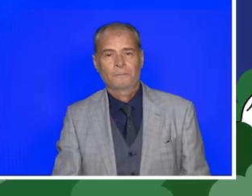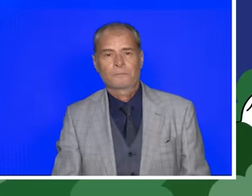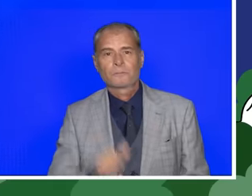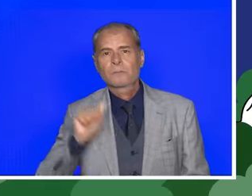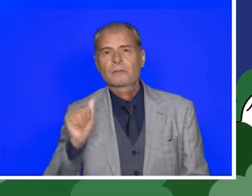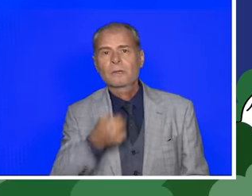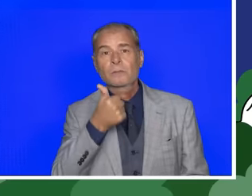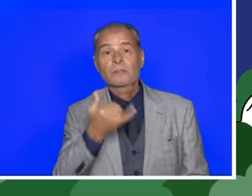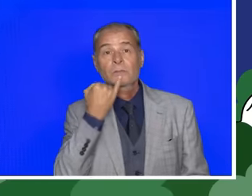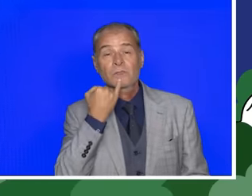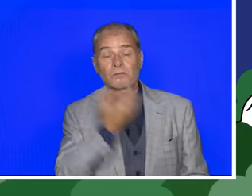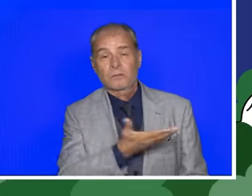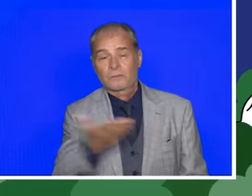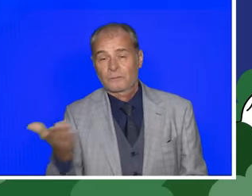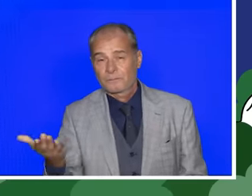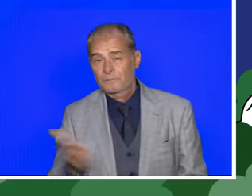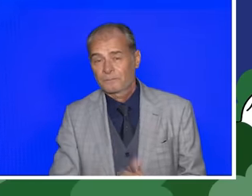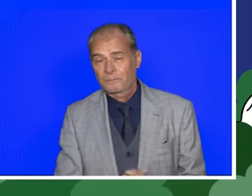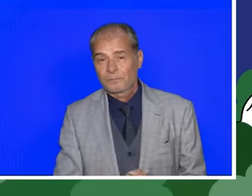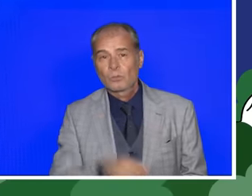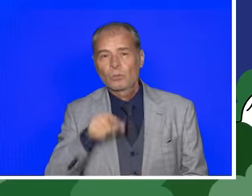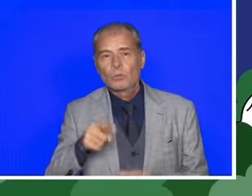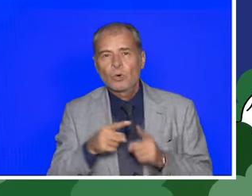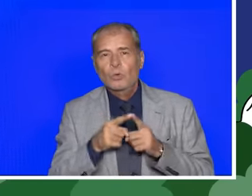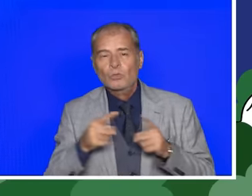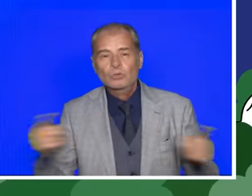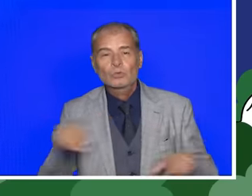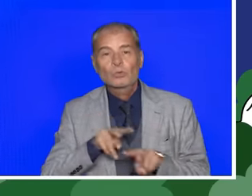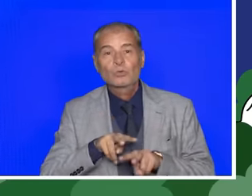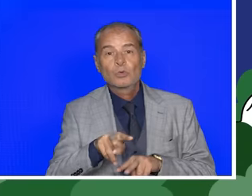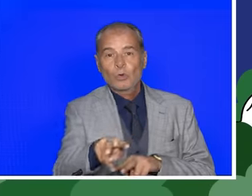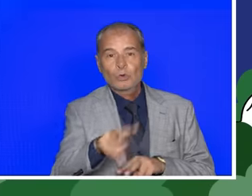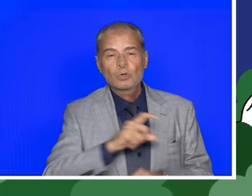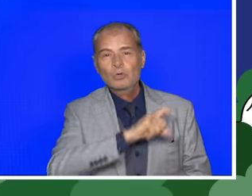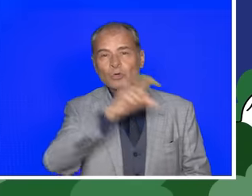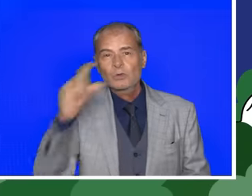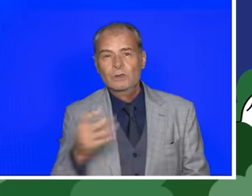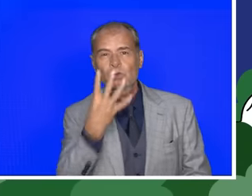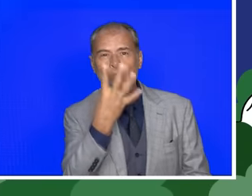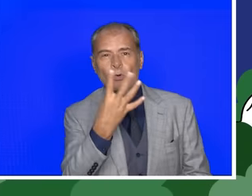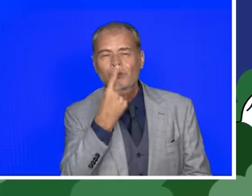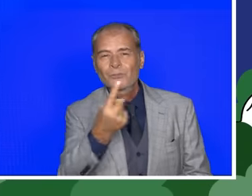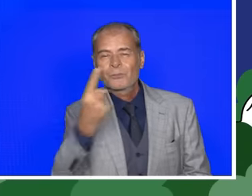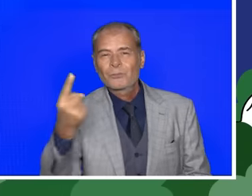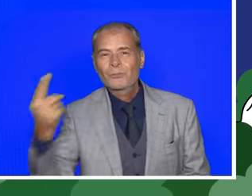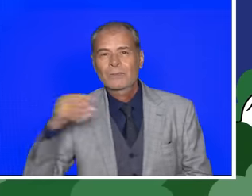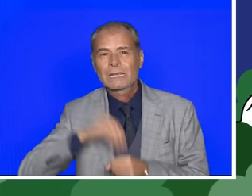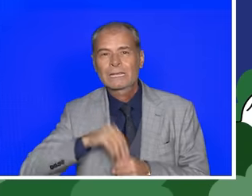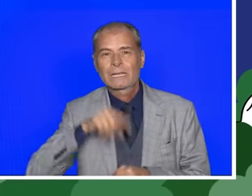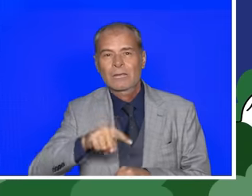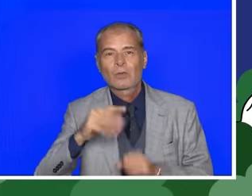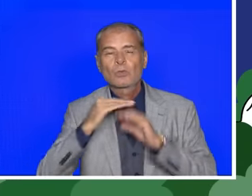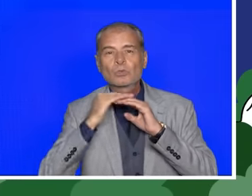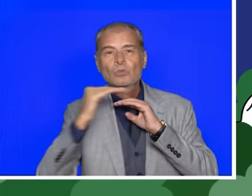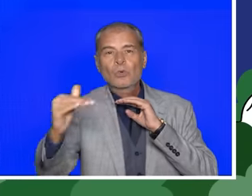kıymetli katılımcılar bu uzun yolculukta Türkiye'nin dört bir yanından toplumsal